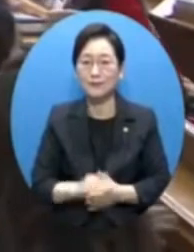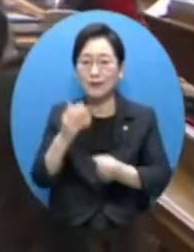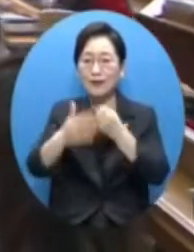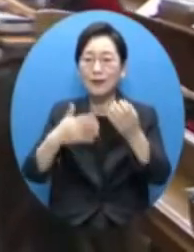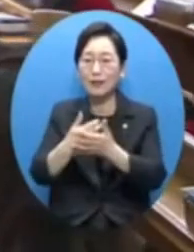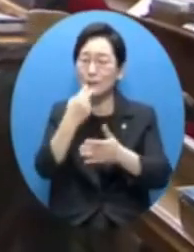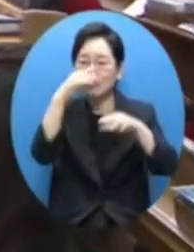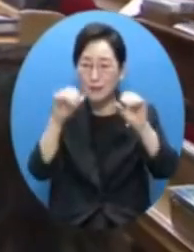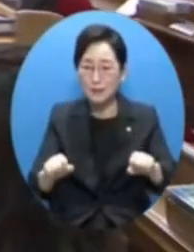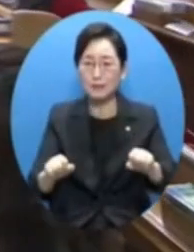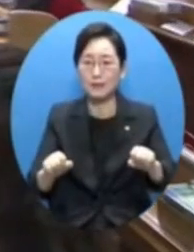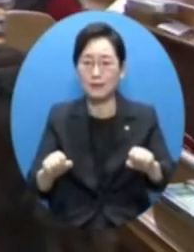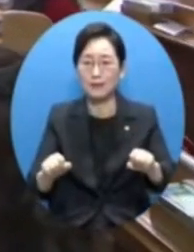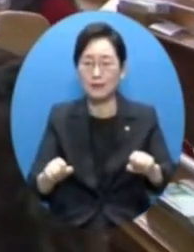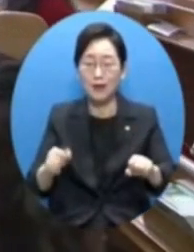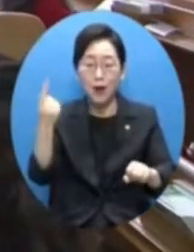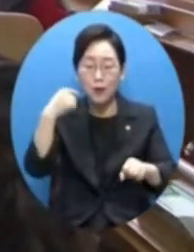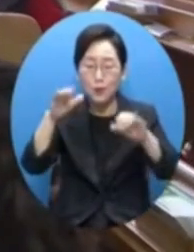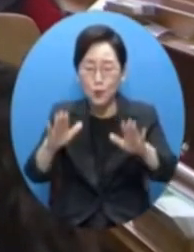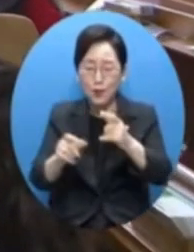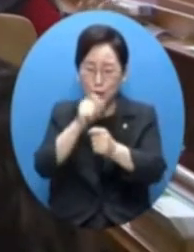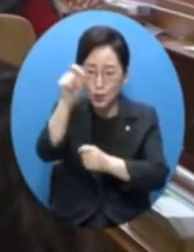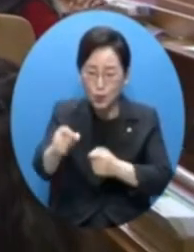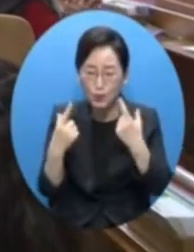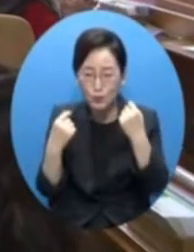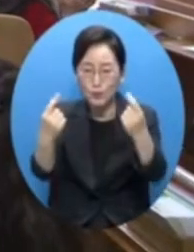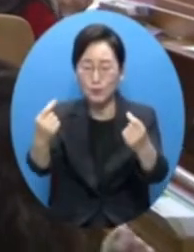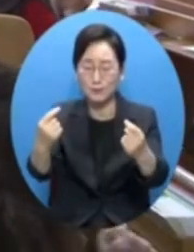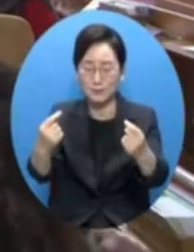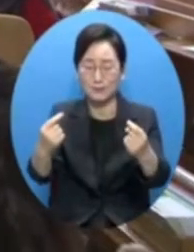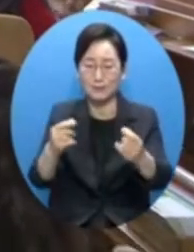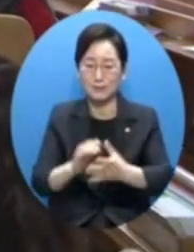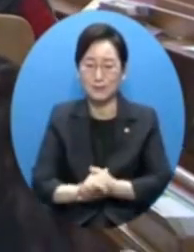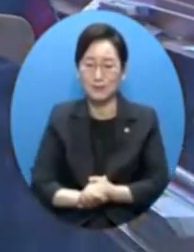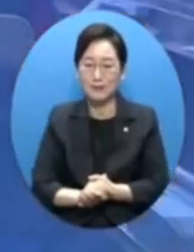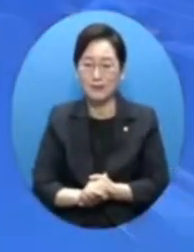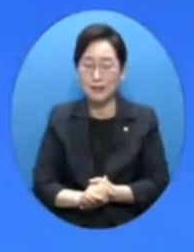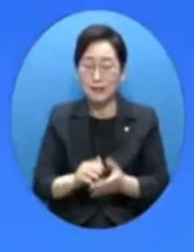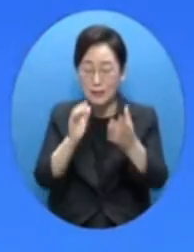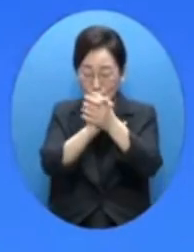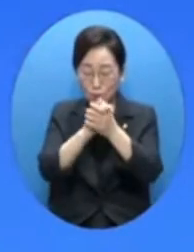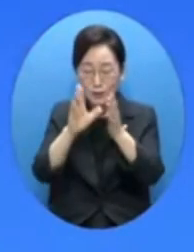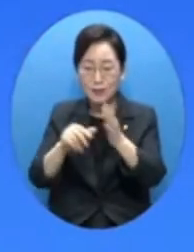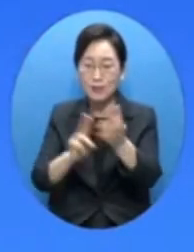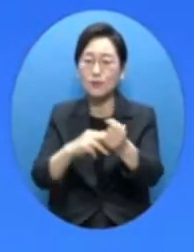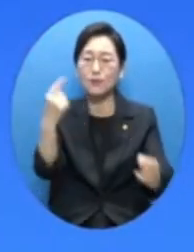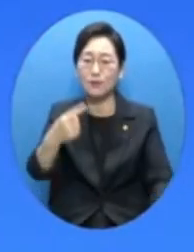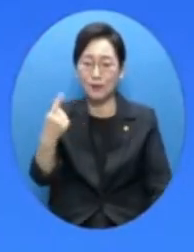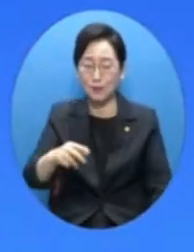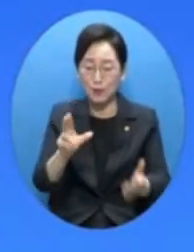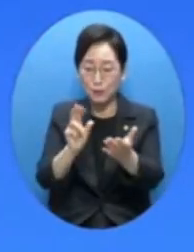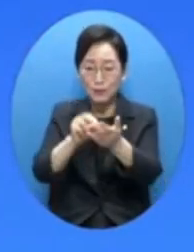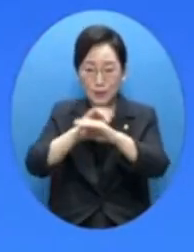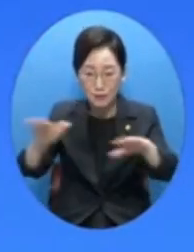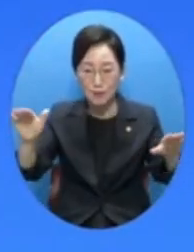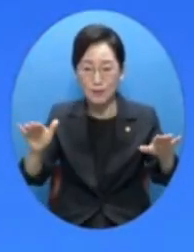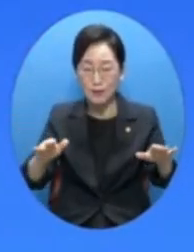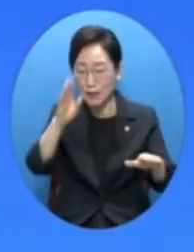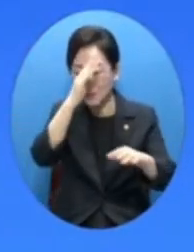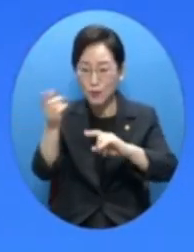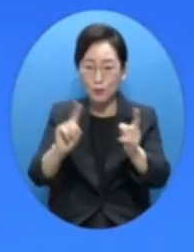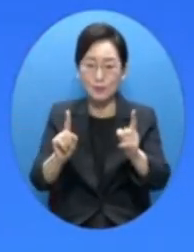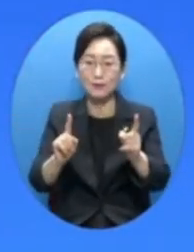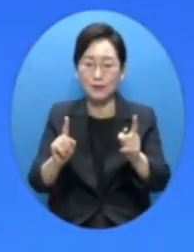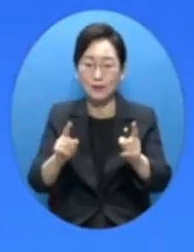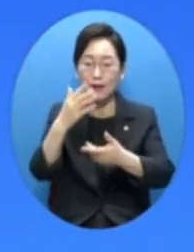하나님은 살아계십니다. 어제나 오늘이나 영원토록 주님이 변함이 없으십니다. 기도할 때 기적이 일어나고 문제 해결되고 병이